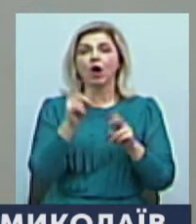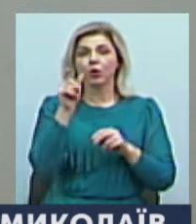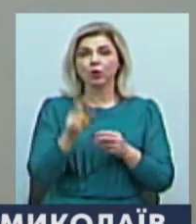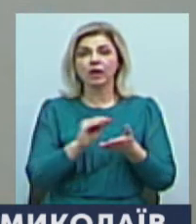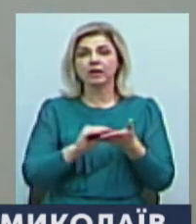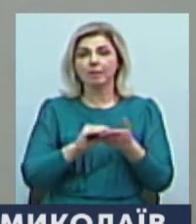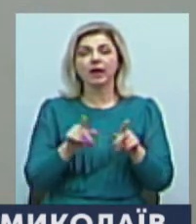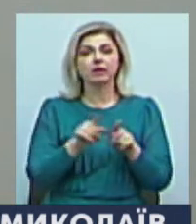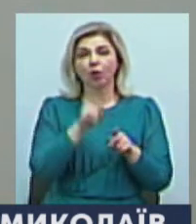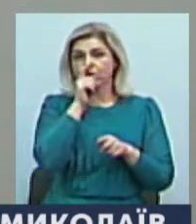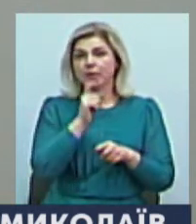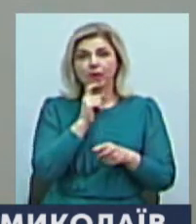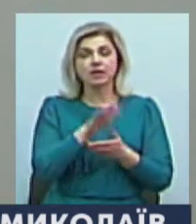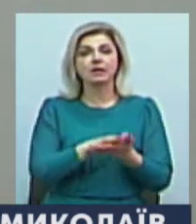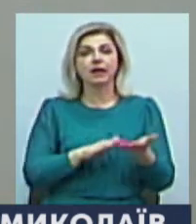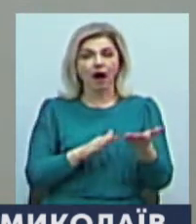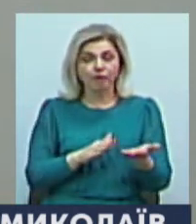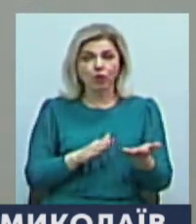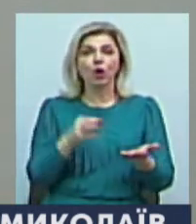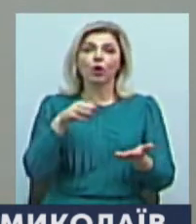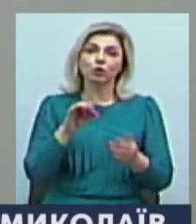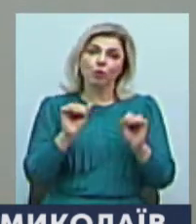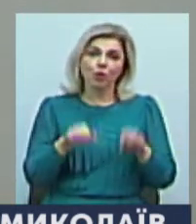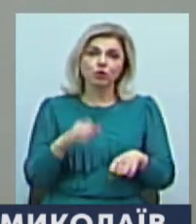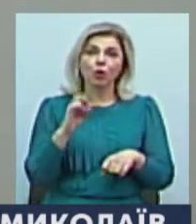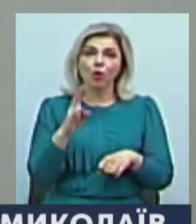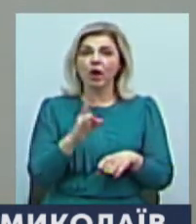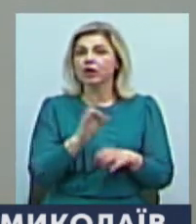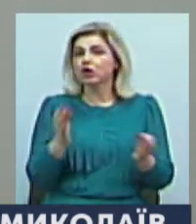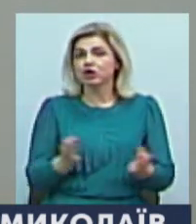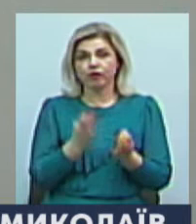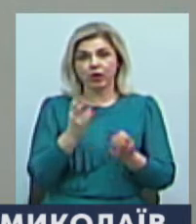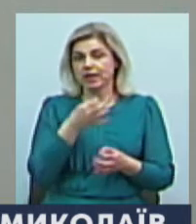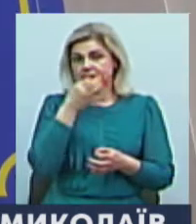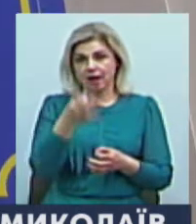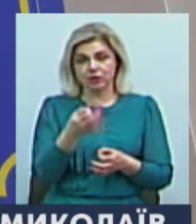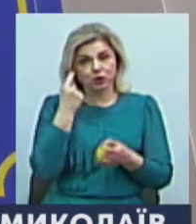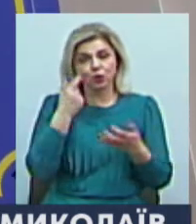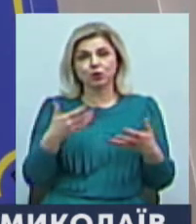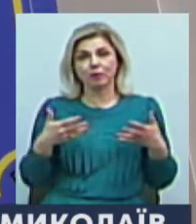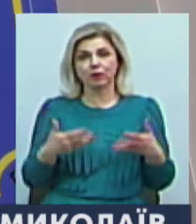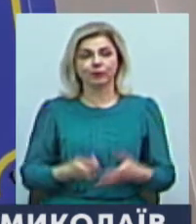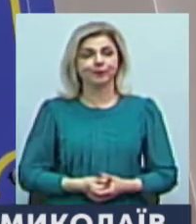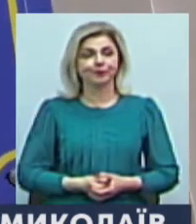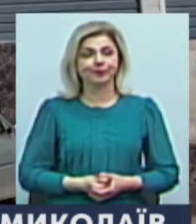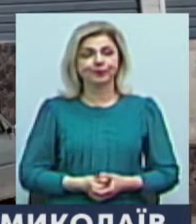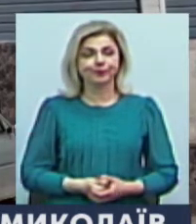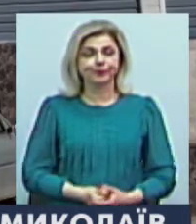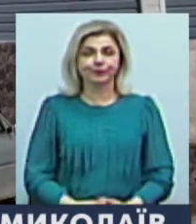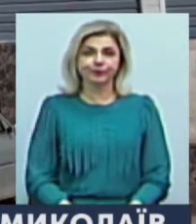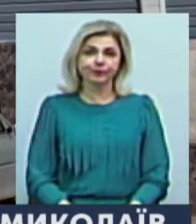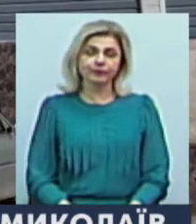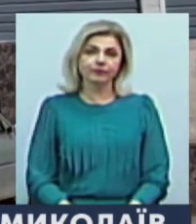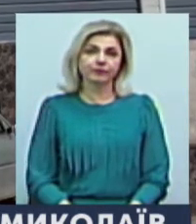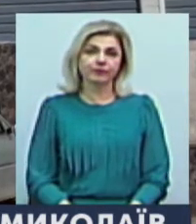таку незрозумілу заяву, то, може, він, зрештою, нічого і не скаже зрозумілого. Катерина Балєєва, Ігор Чорний, телевізійні